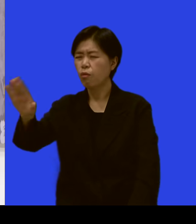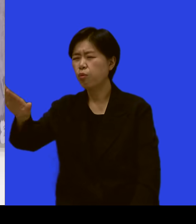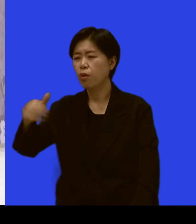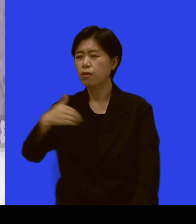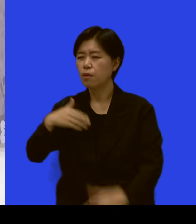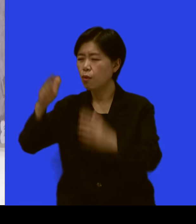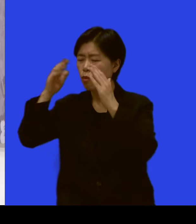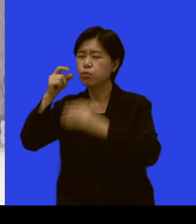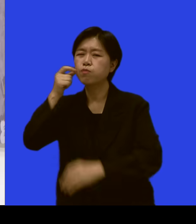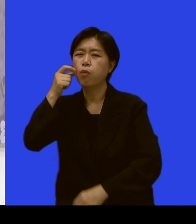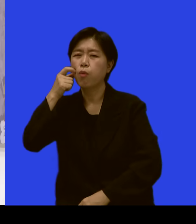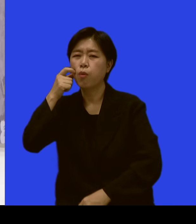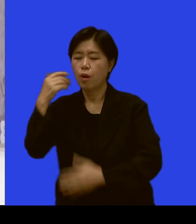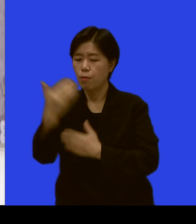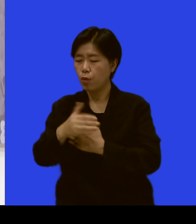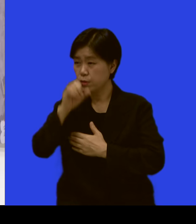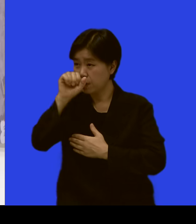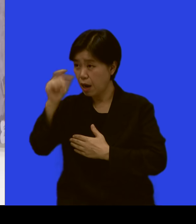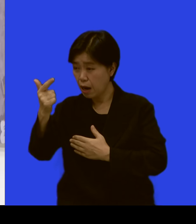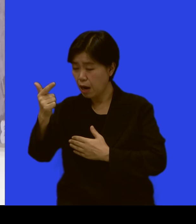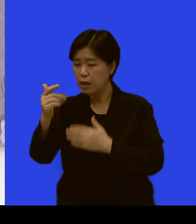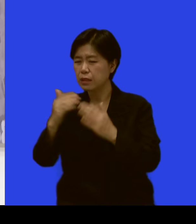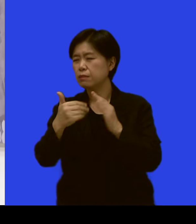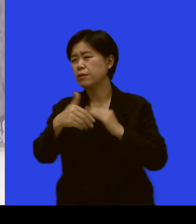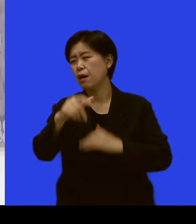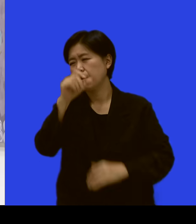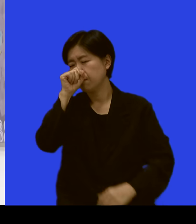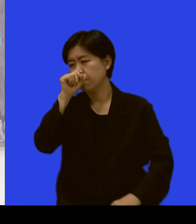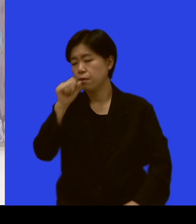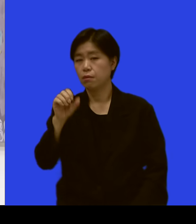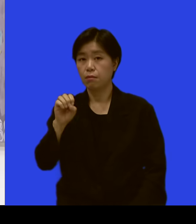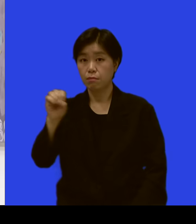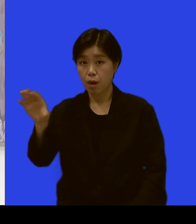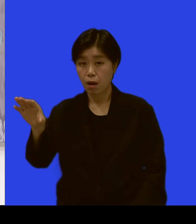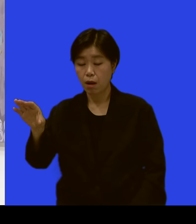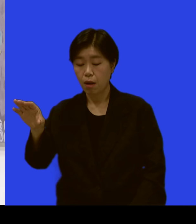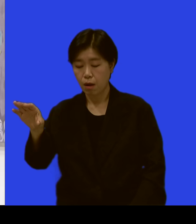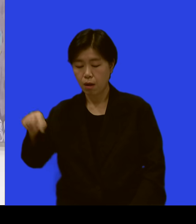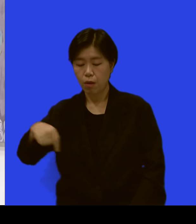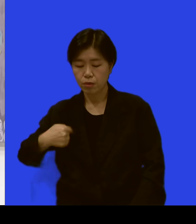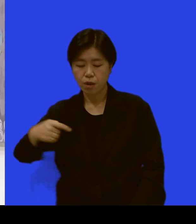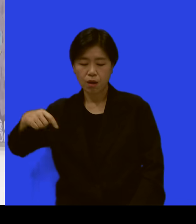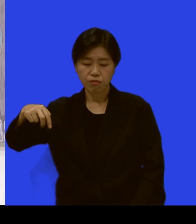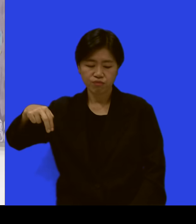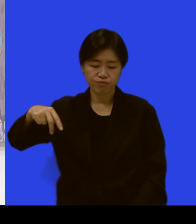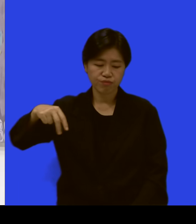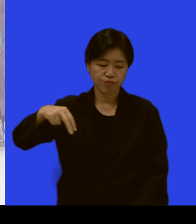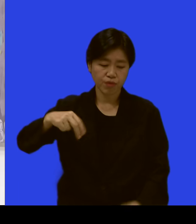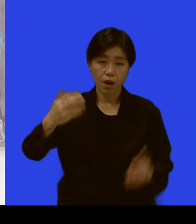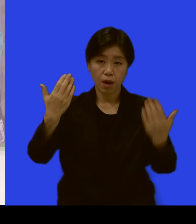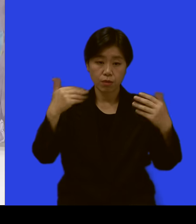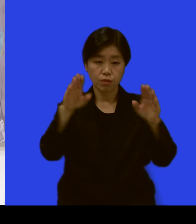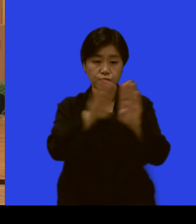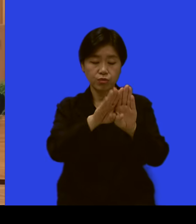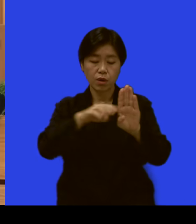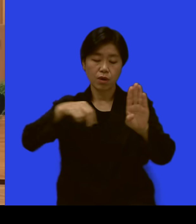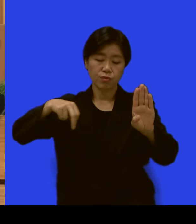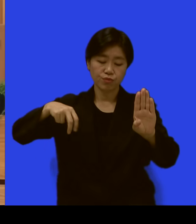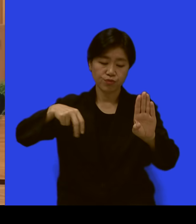드리고 하교하겠습니다. 근데 이제 학교를 교문을 걸어서 나오는데 하늘이 노란